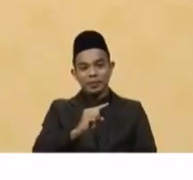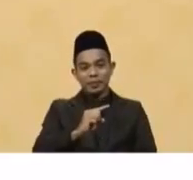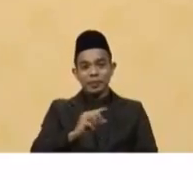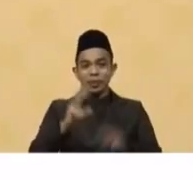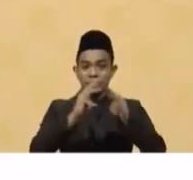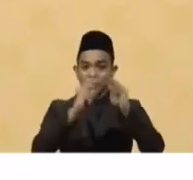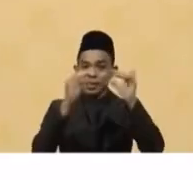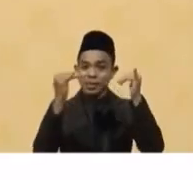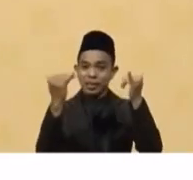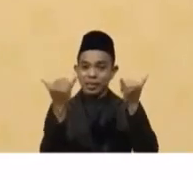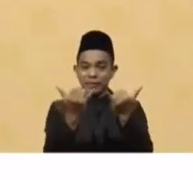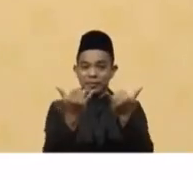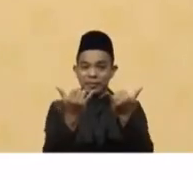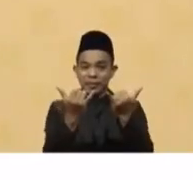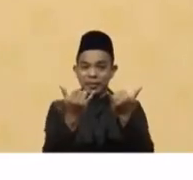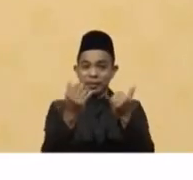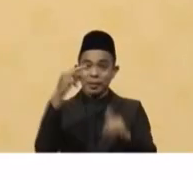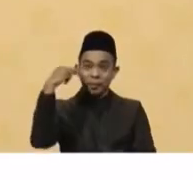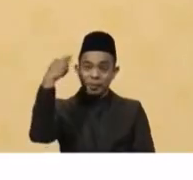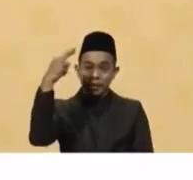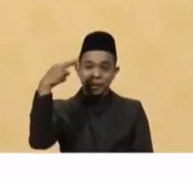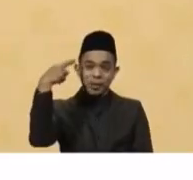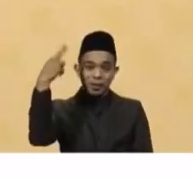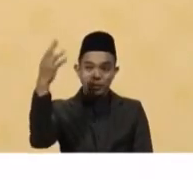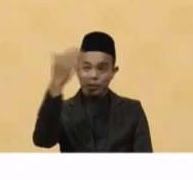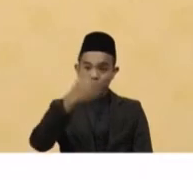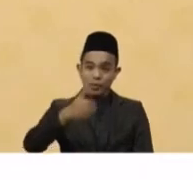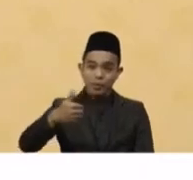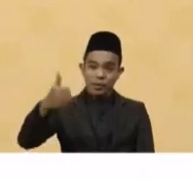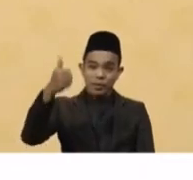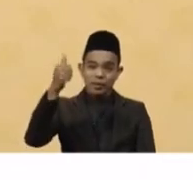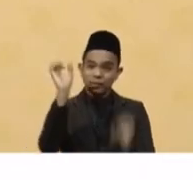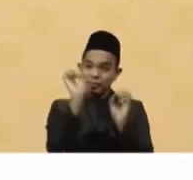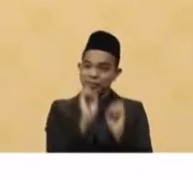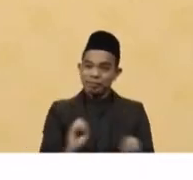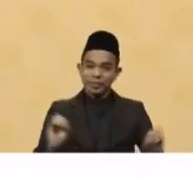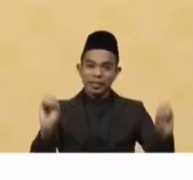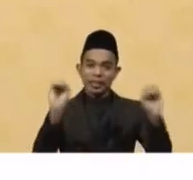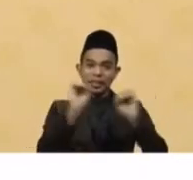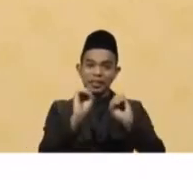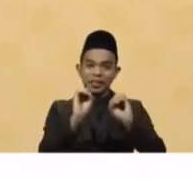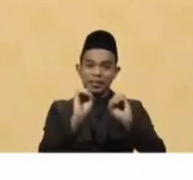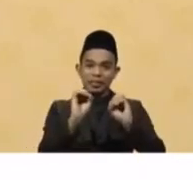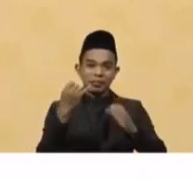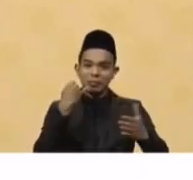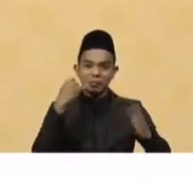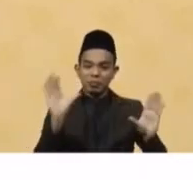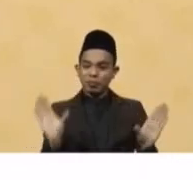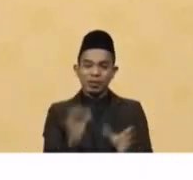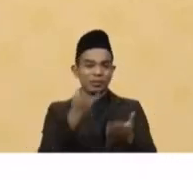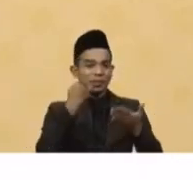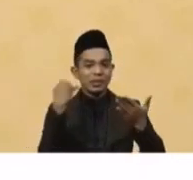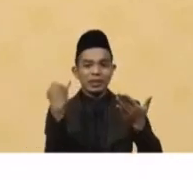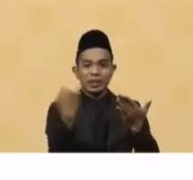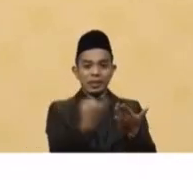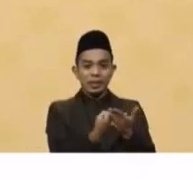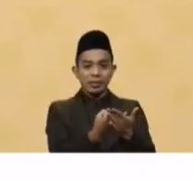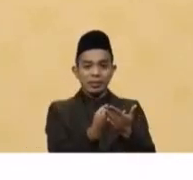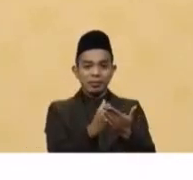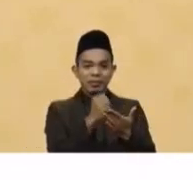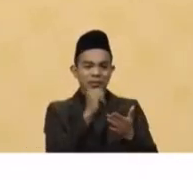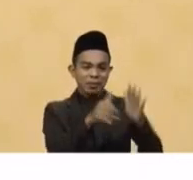Ummah merindui kepimpinan yang tidak melakukan kezaliman, tidak